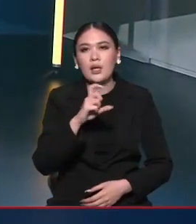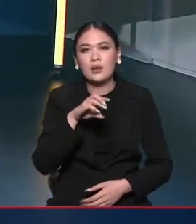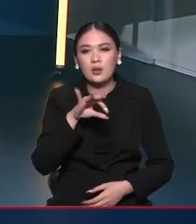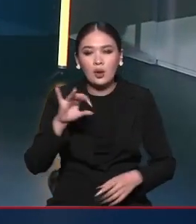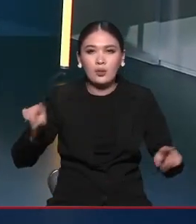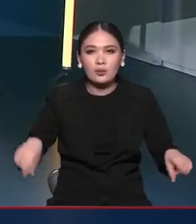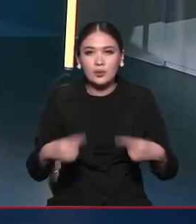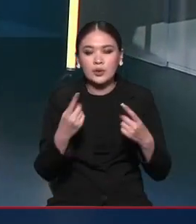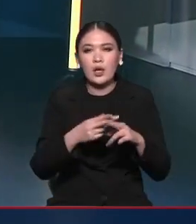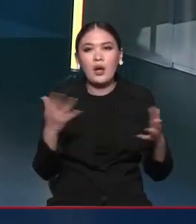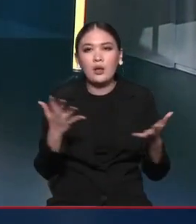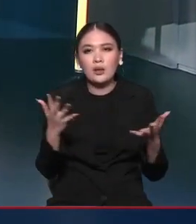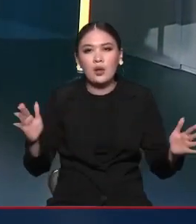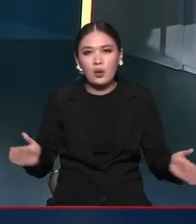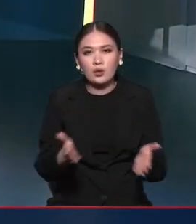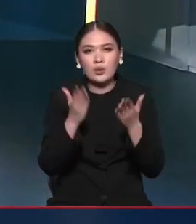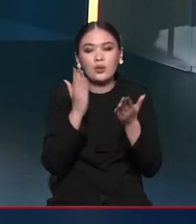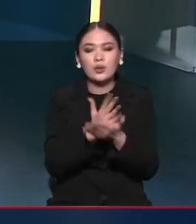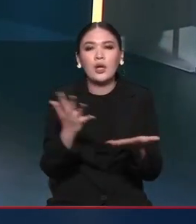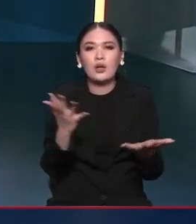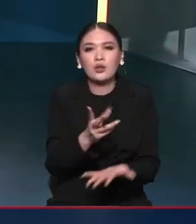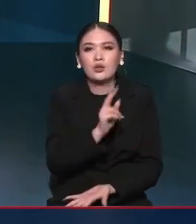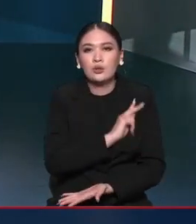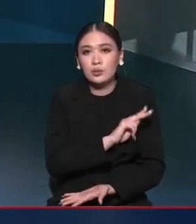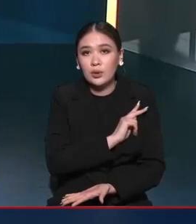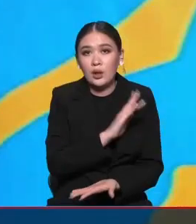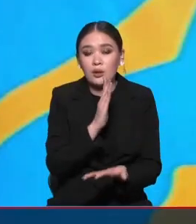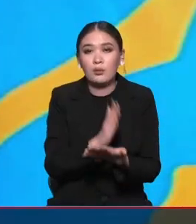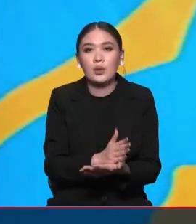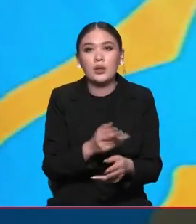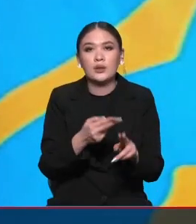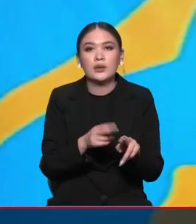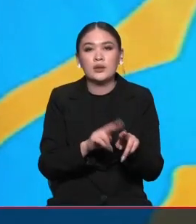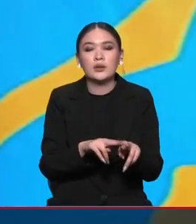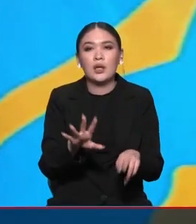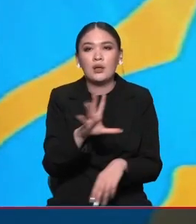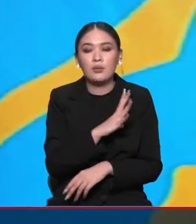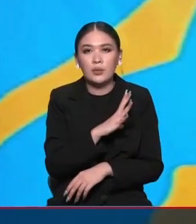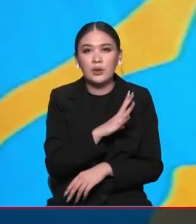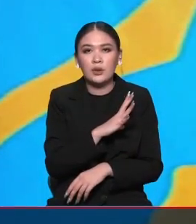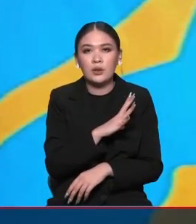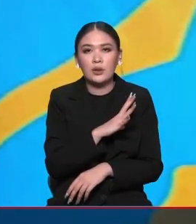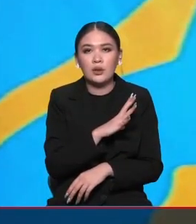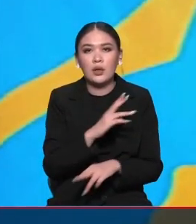этно-бірлестіктер тарапынан қандай қолдау көрсетілді, қандай жұмыстар атқарылды? Өзіңіз жаңа айтып жатсыз, осы